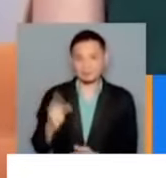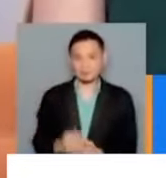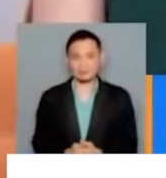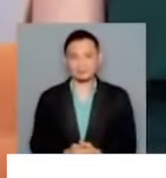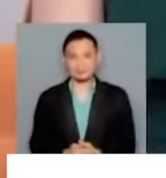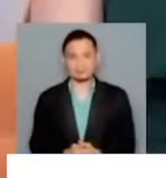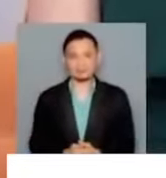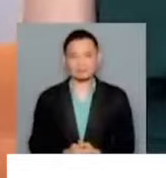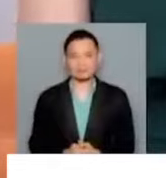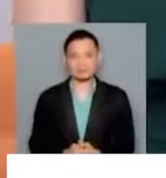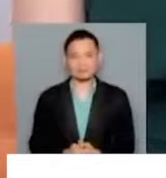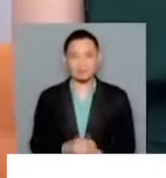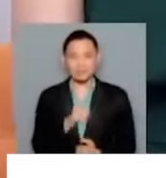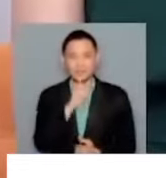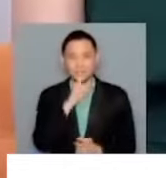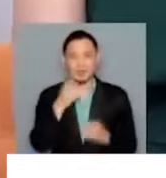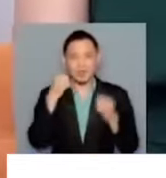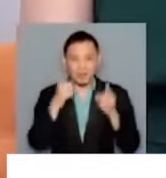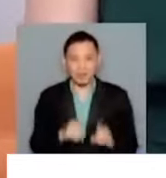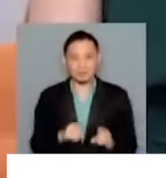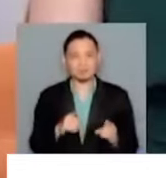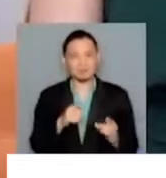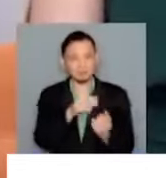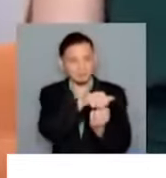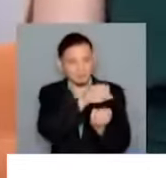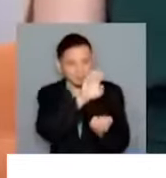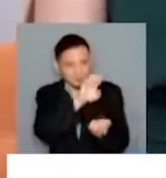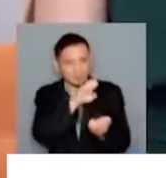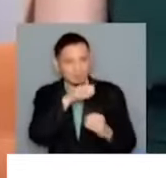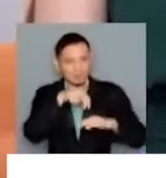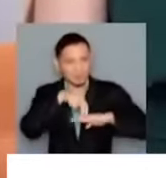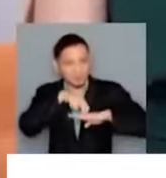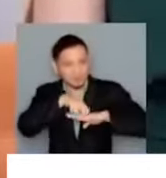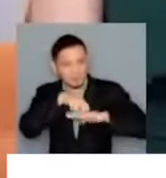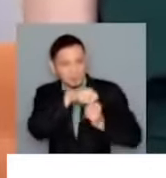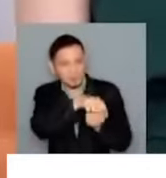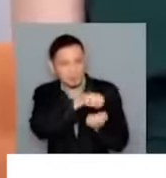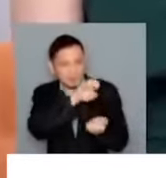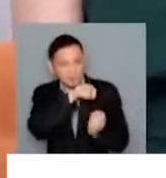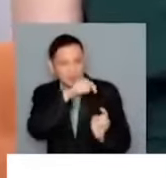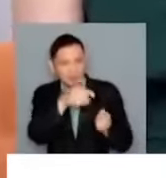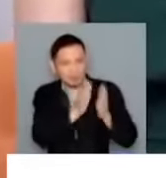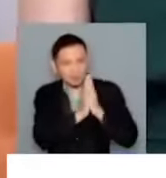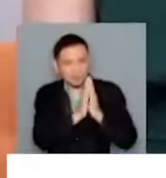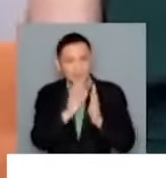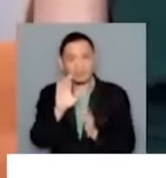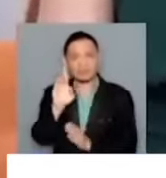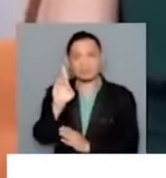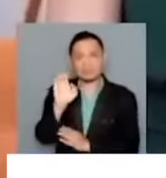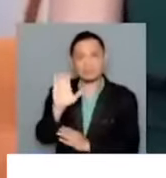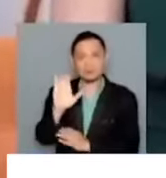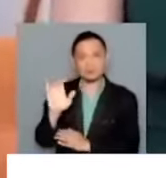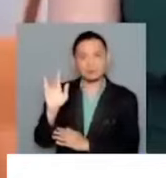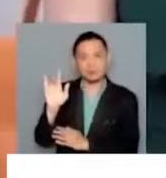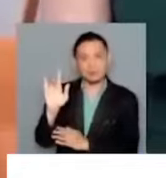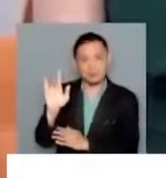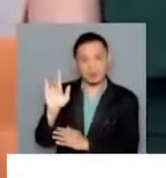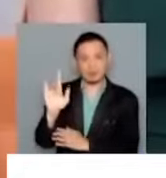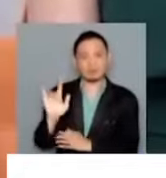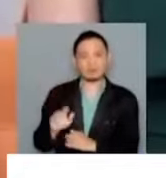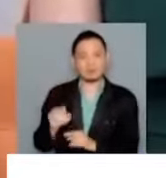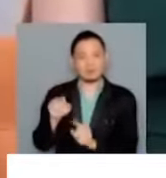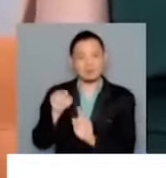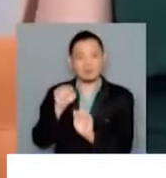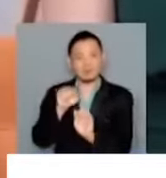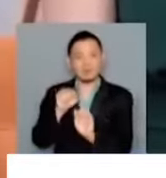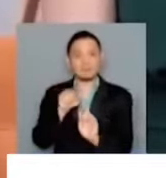It happened on December 25, 2021. And yes, mga kapuso and mga